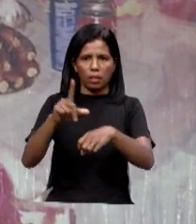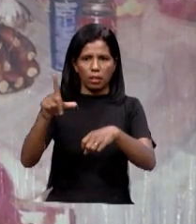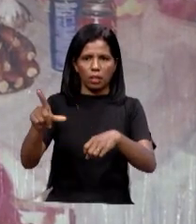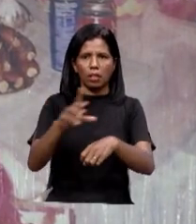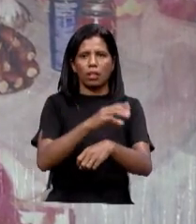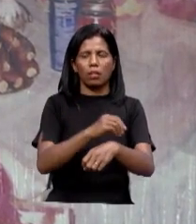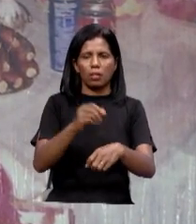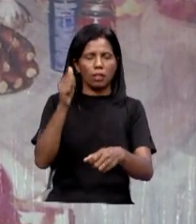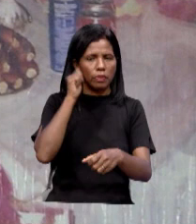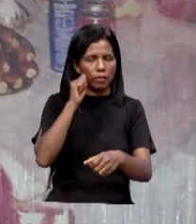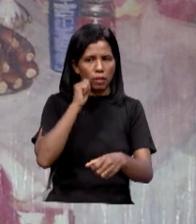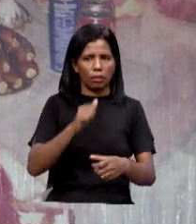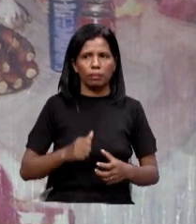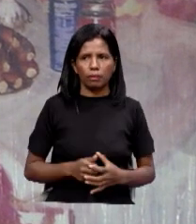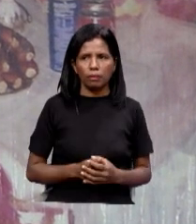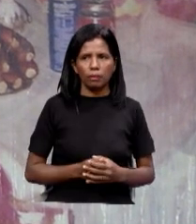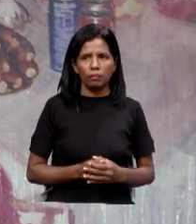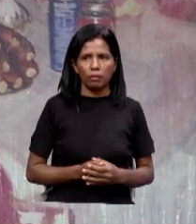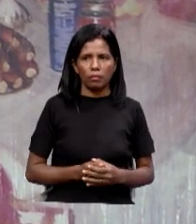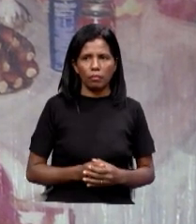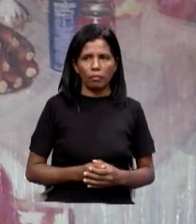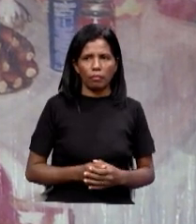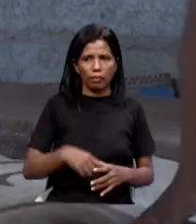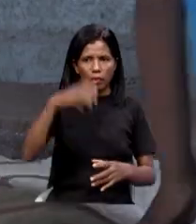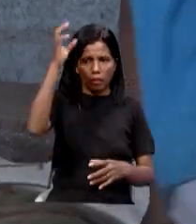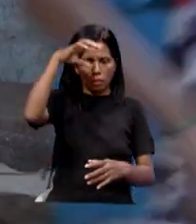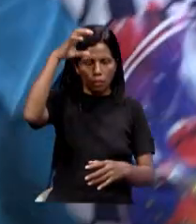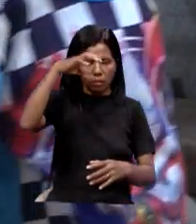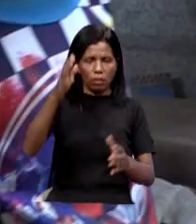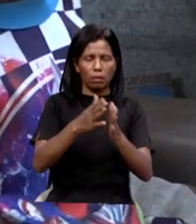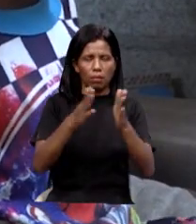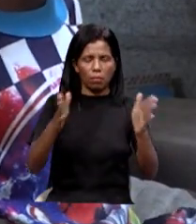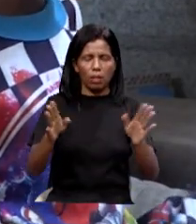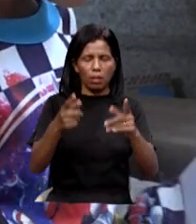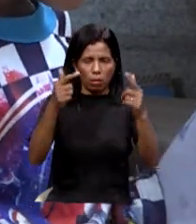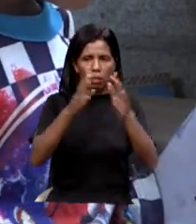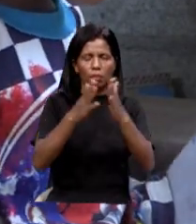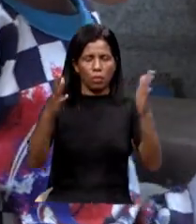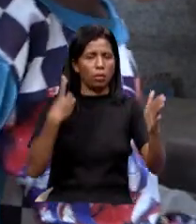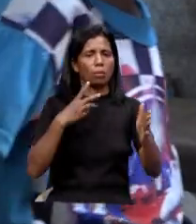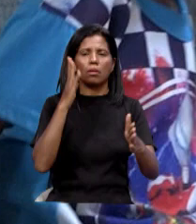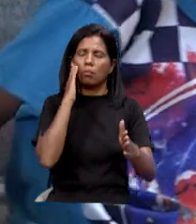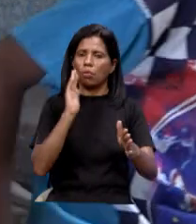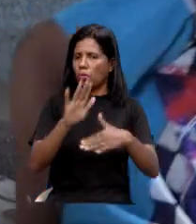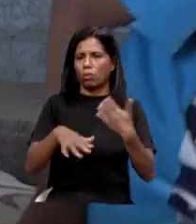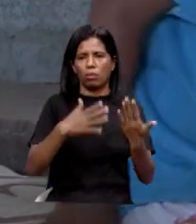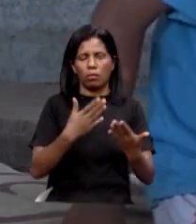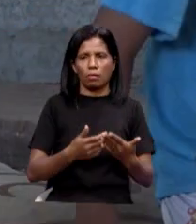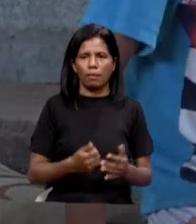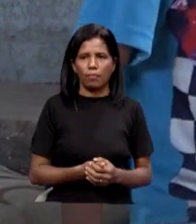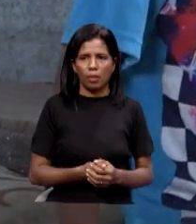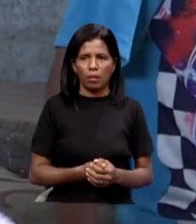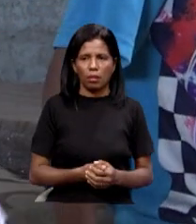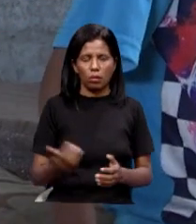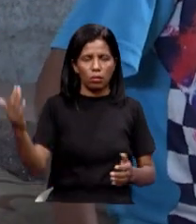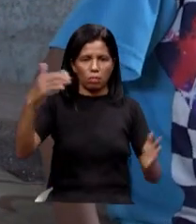Gusmao ni Feton. Udan ho anin mak mai bot, mata ne bokong ho tu. Sineba mai